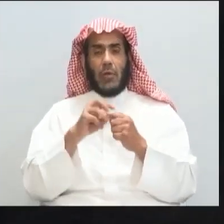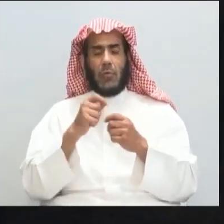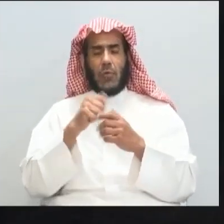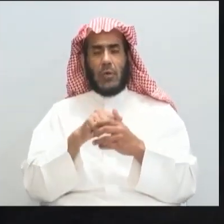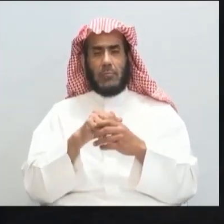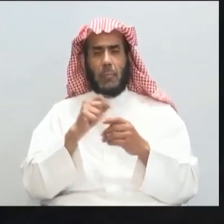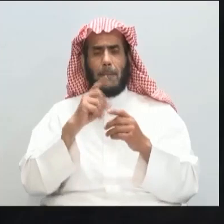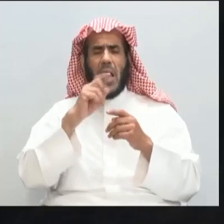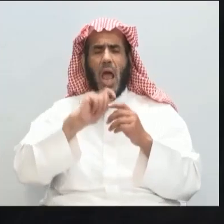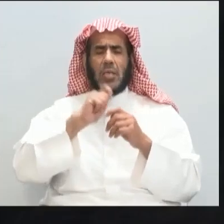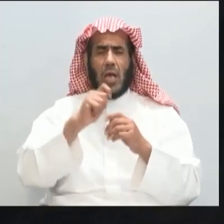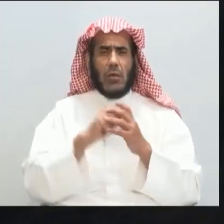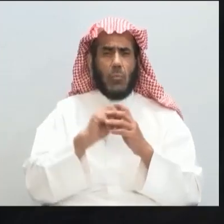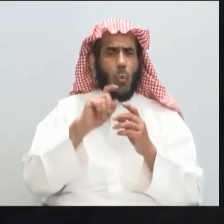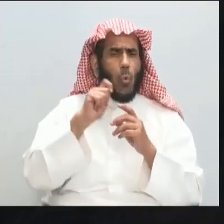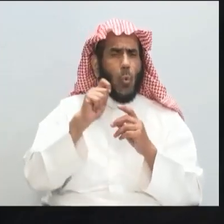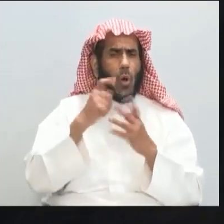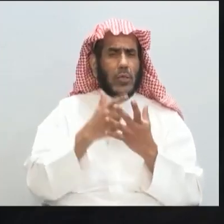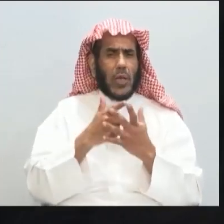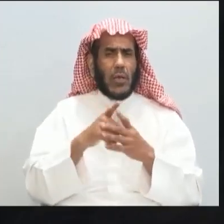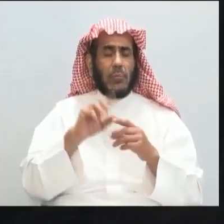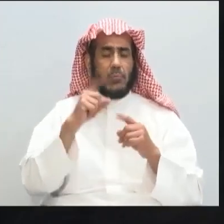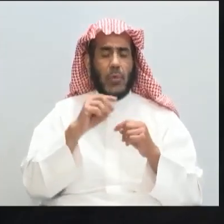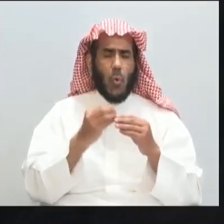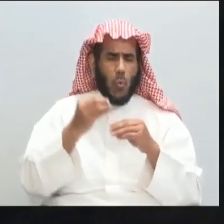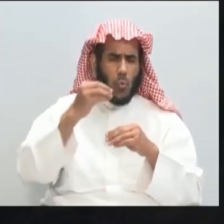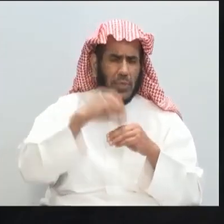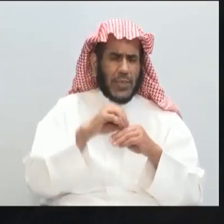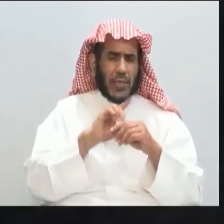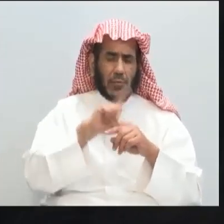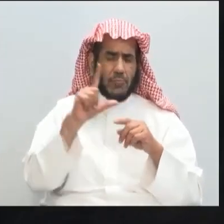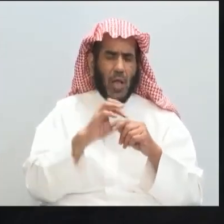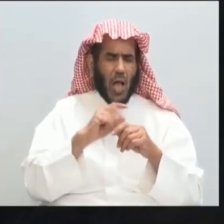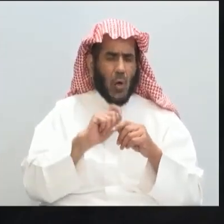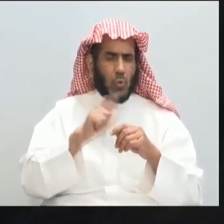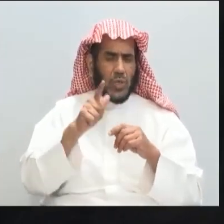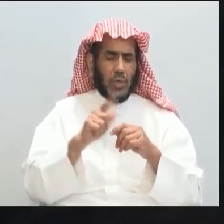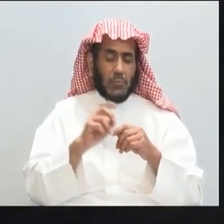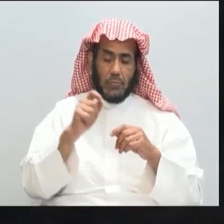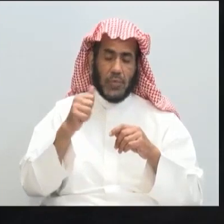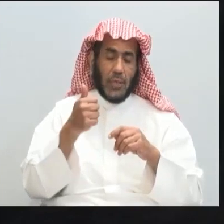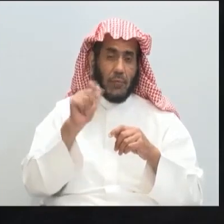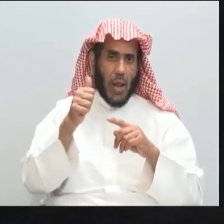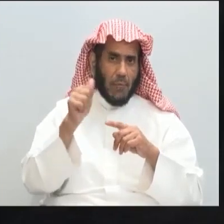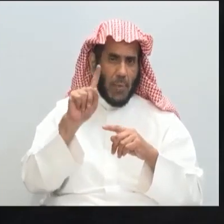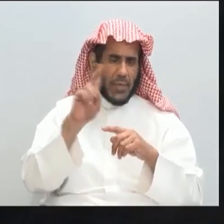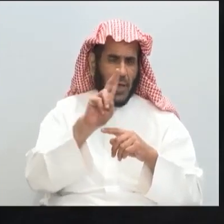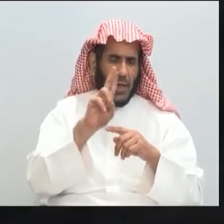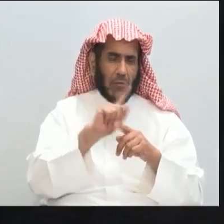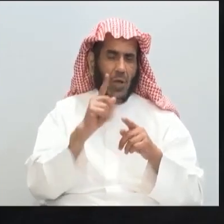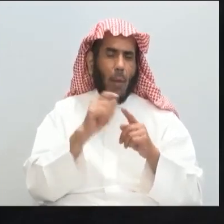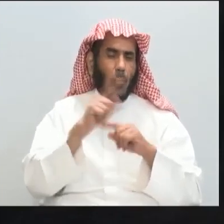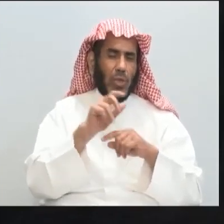حروفها من اصاله حروف اصليه وزياده او صحه معنى حروف صحيحه او حروف